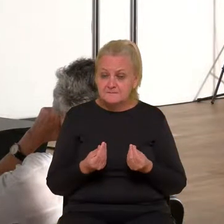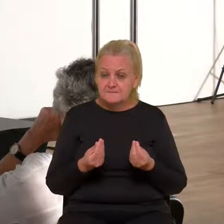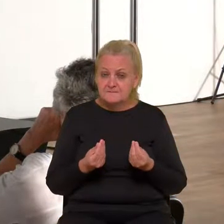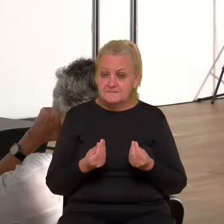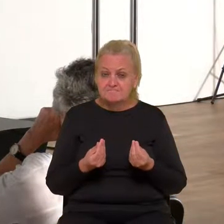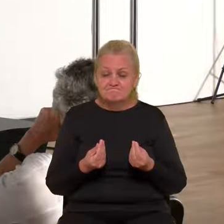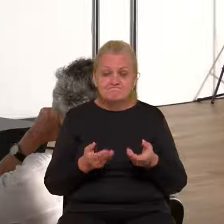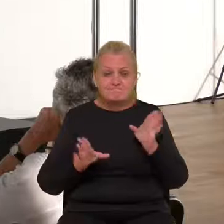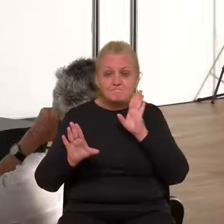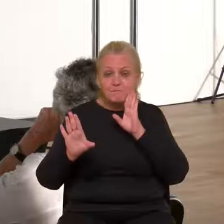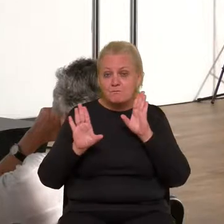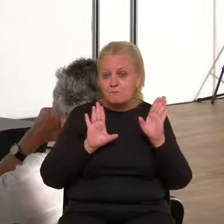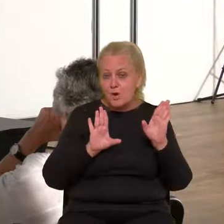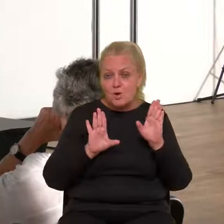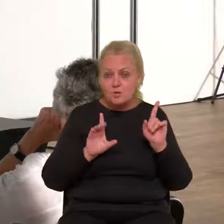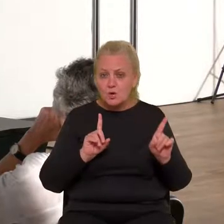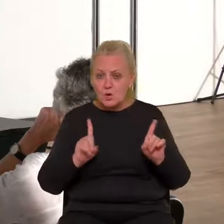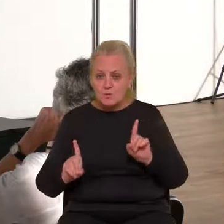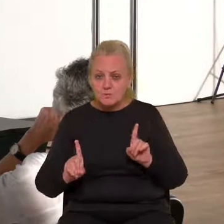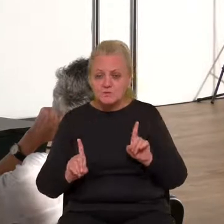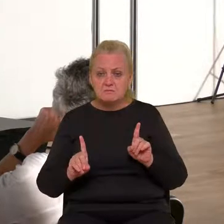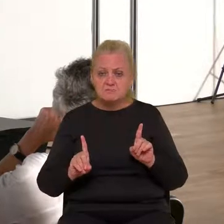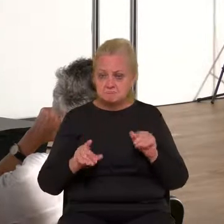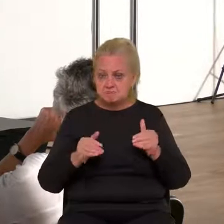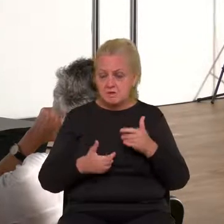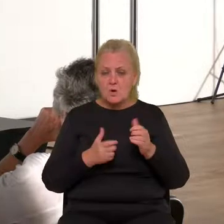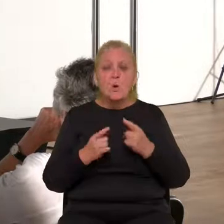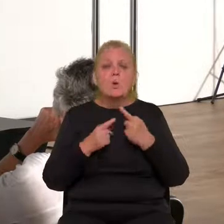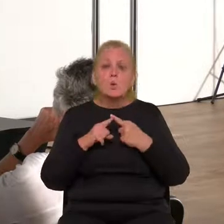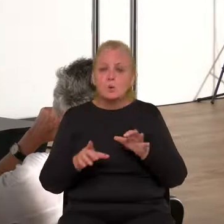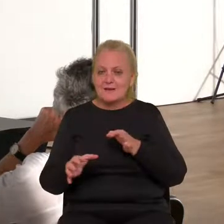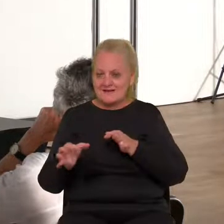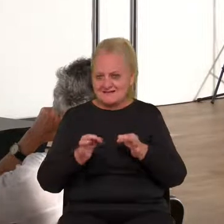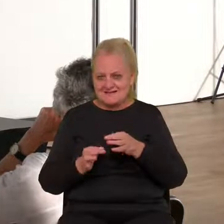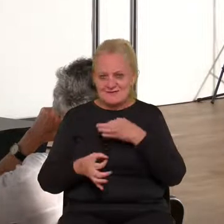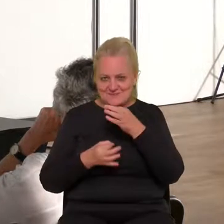jak bardzo podobni do siebie potrafimy być. Krótka historia.